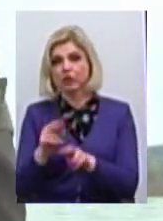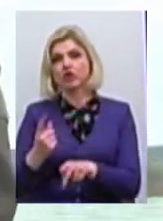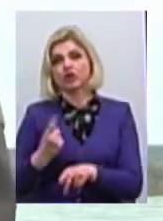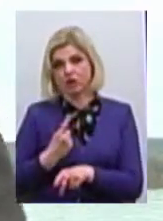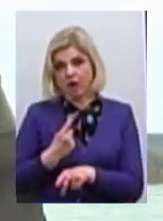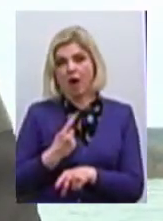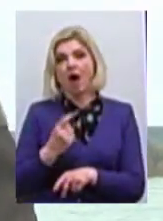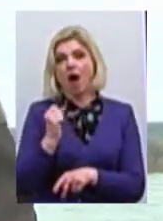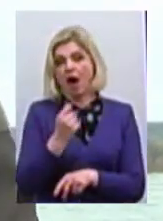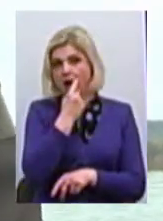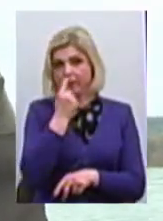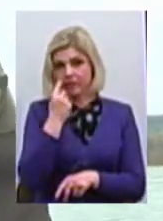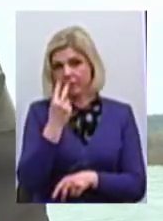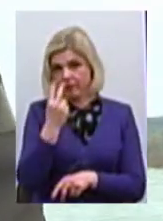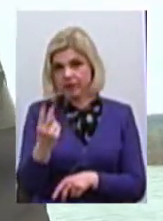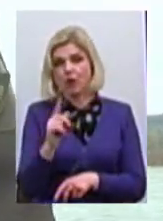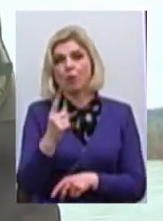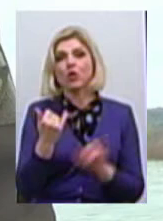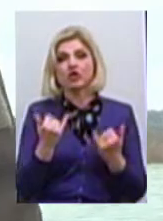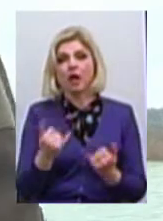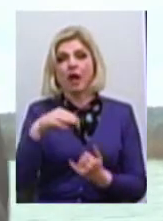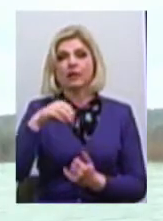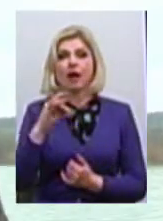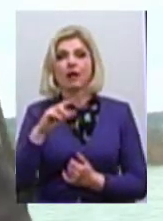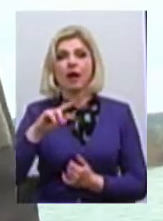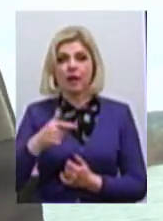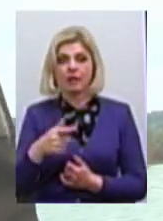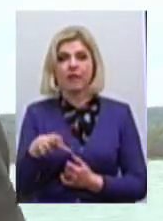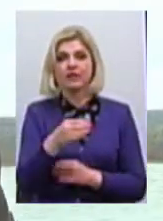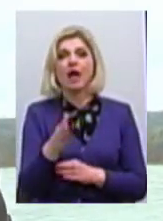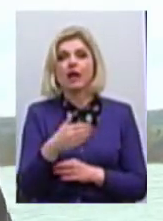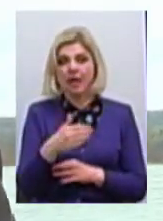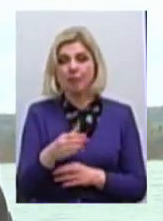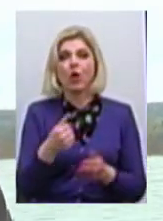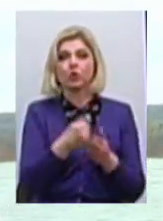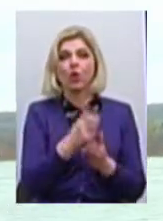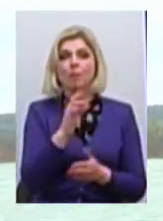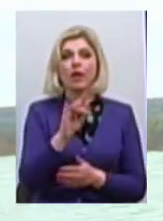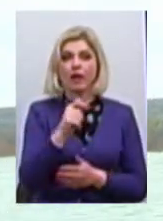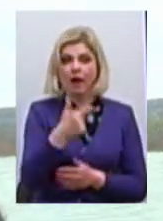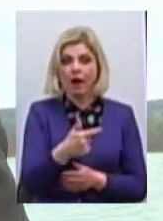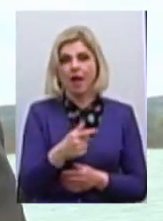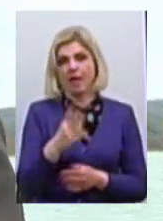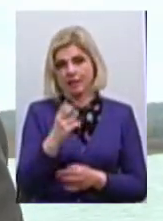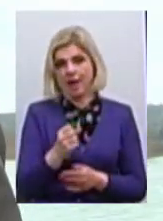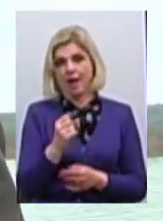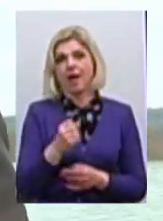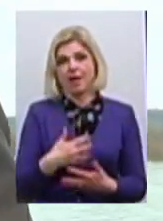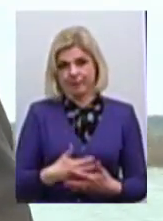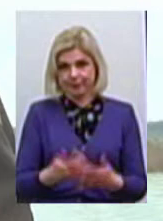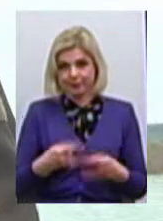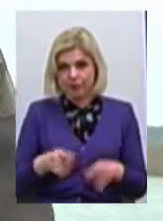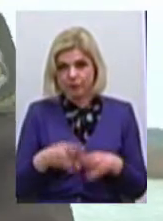тралом. А візуально їх видно, тому що зараз тарань. Вся риба йде до берегу на нерест, і сітки можна побачити. Ну ось, може